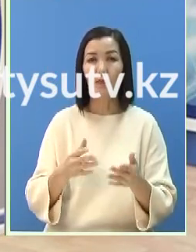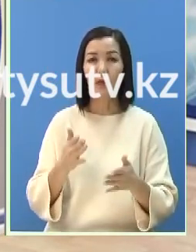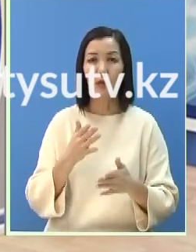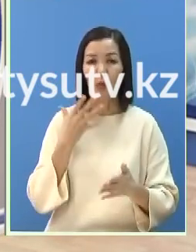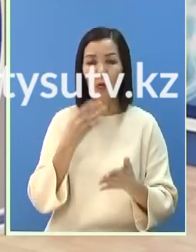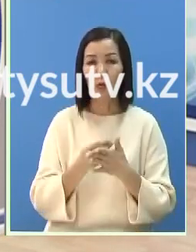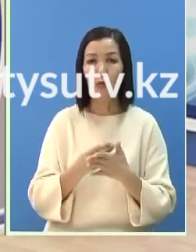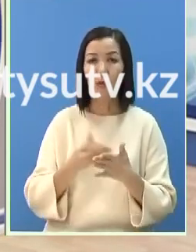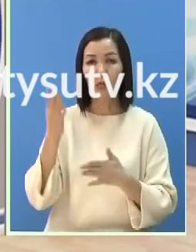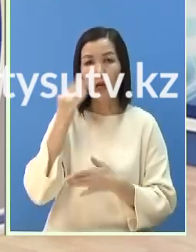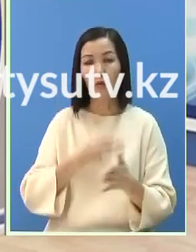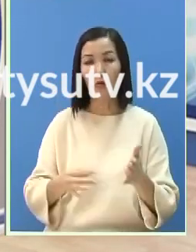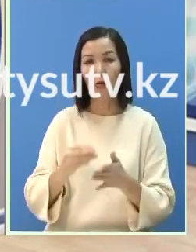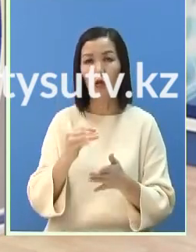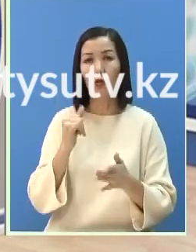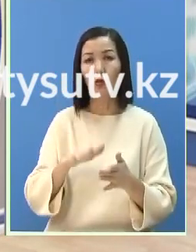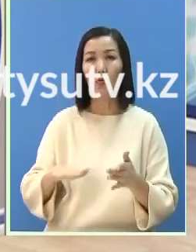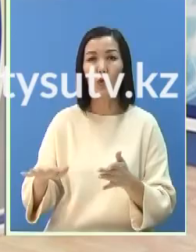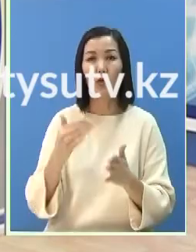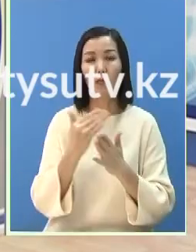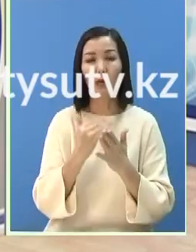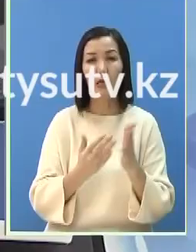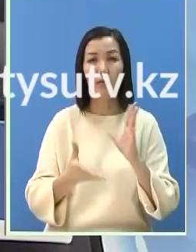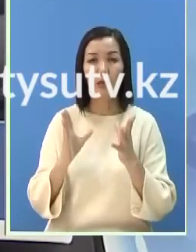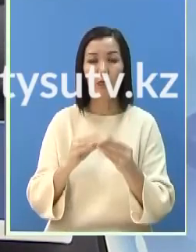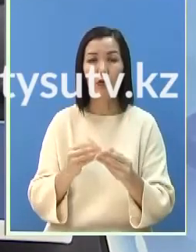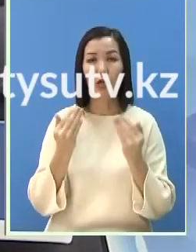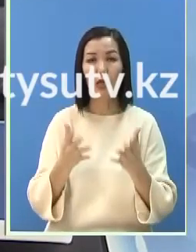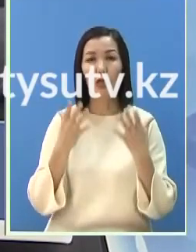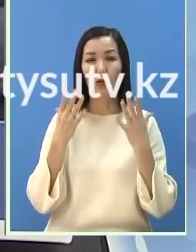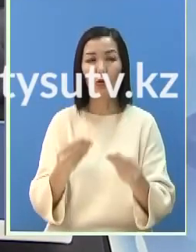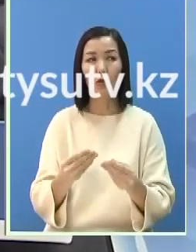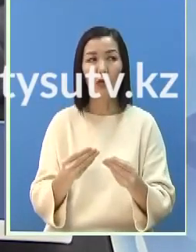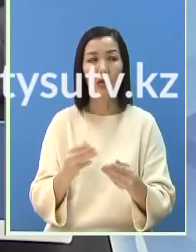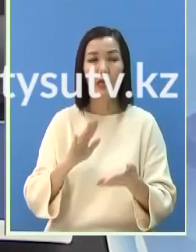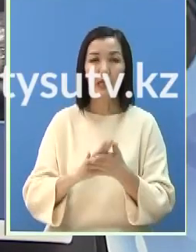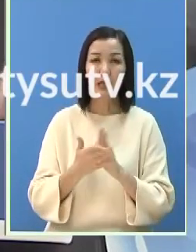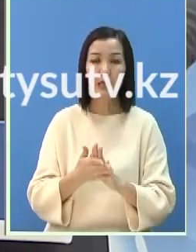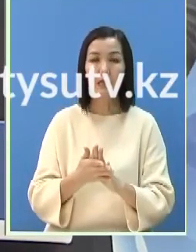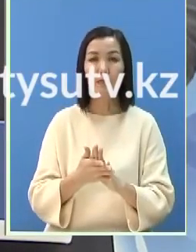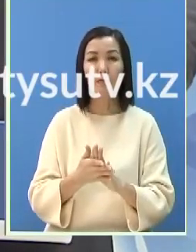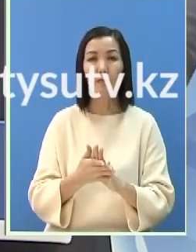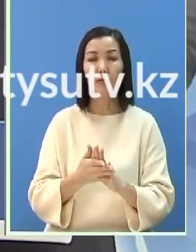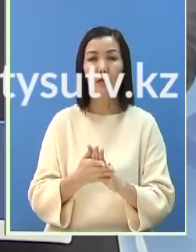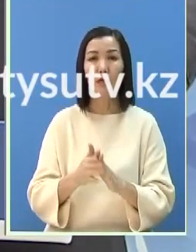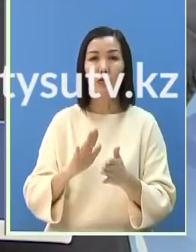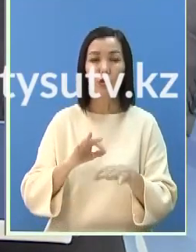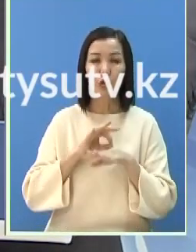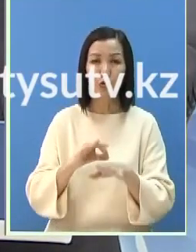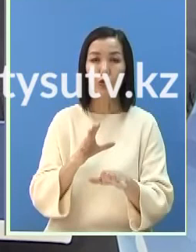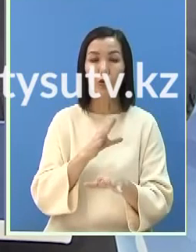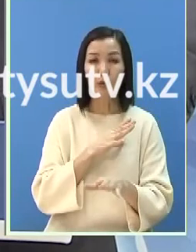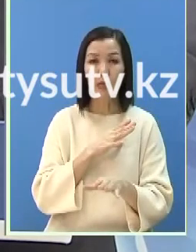облысымыздағы жетісу өңірлік бағдарламасы бойынша қазіргі таңда келісім сөз жұмыстар жүргізіліп жатыр.